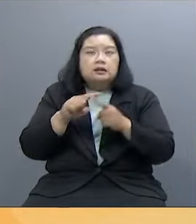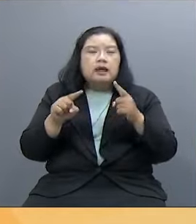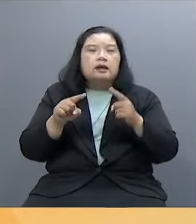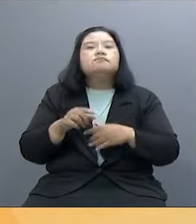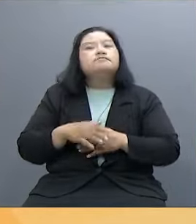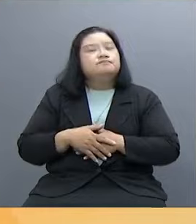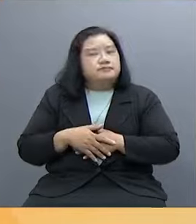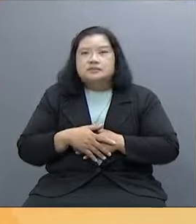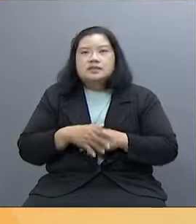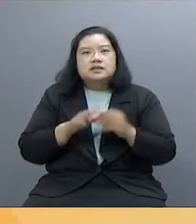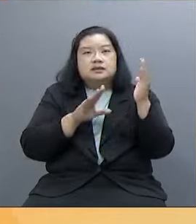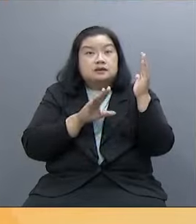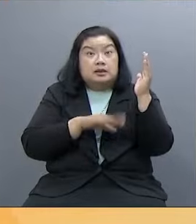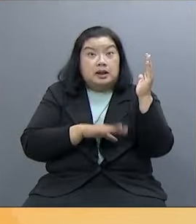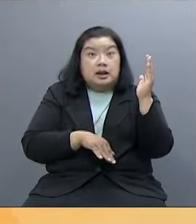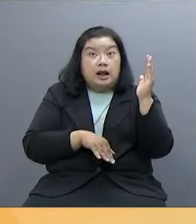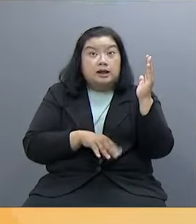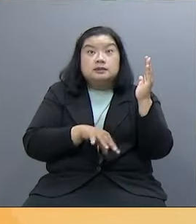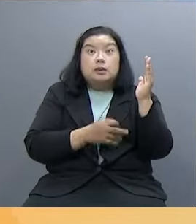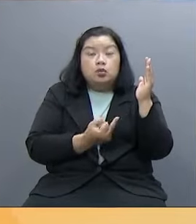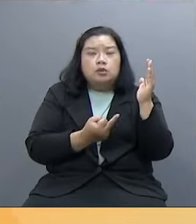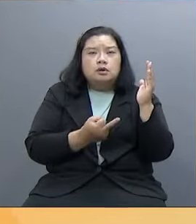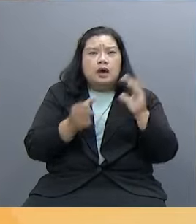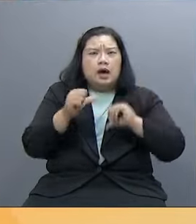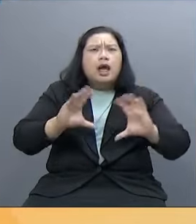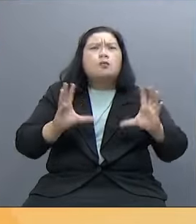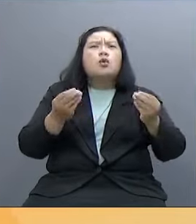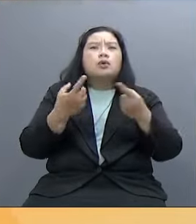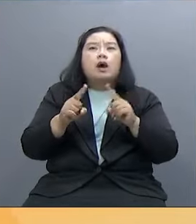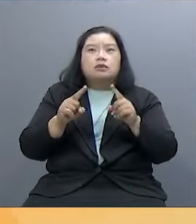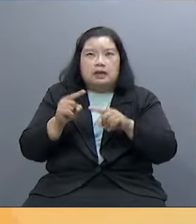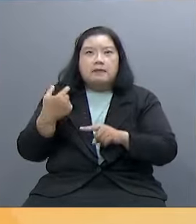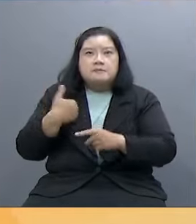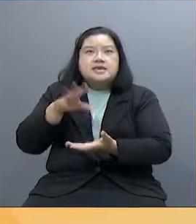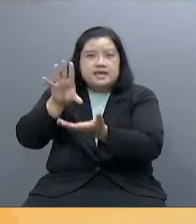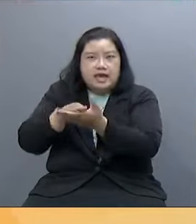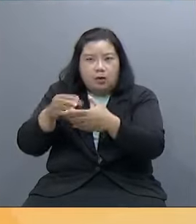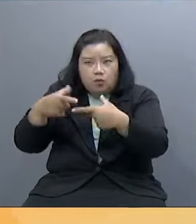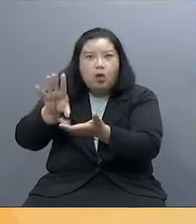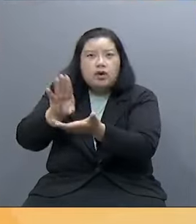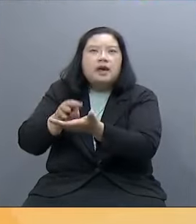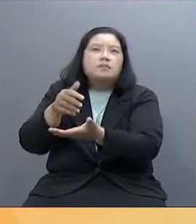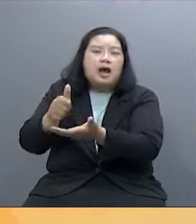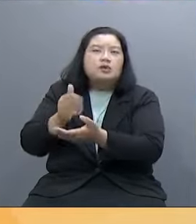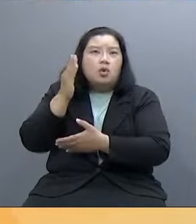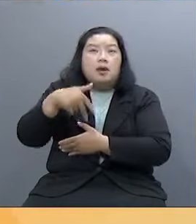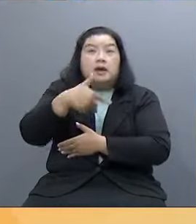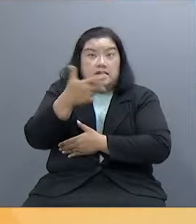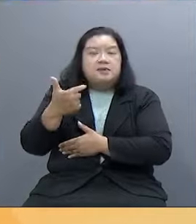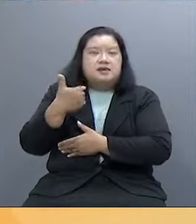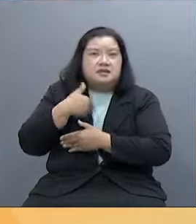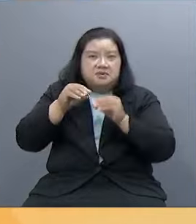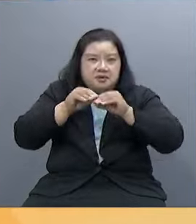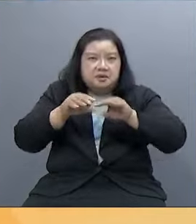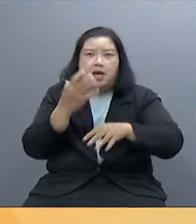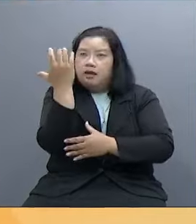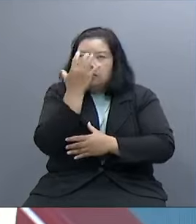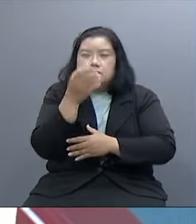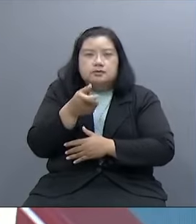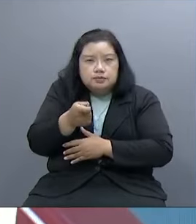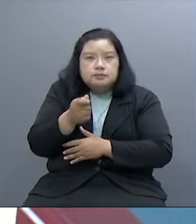ไรเดี๋ยวไทย PBS เราจะมีการถ่ายทอดให้กับคุณผู้ชมได้ฟังอีกทีแต่ว่าเมื่อไหร่ยังไงอย่างที่นุ้งยุ้ยบอกติดตามหน้าจอให้ดีนะคะ ใช่แล้วค่ะนะคะ